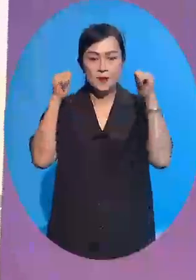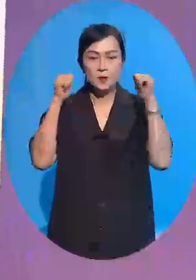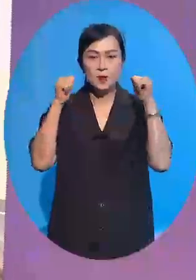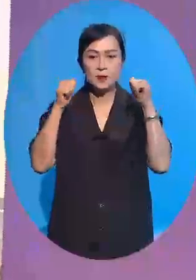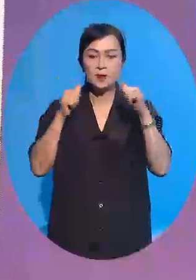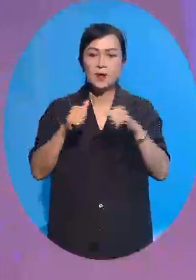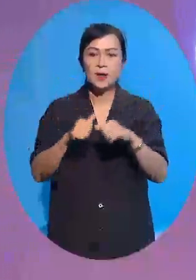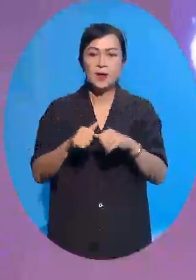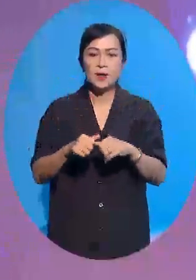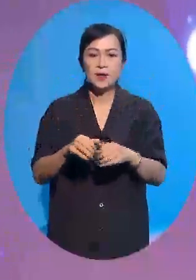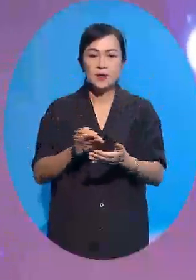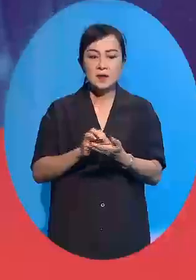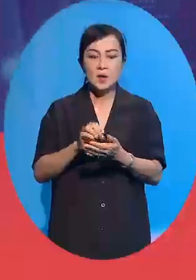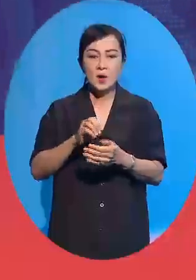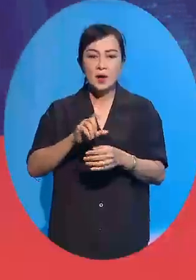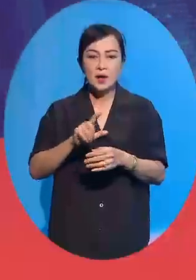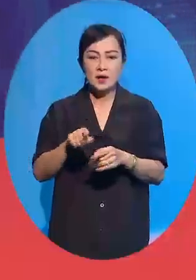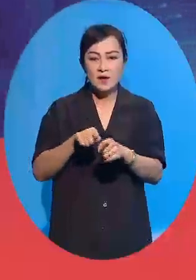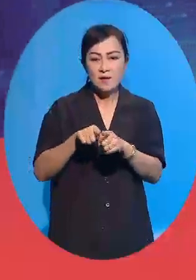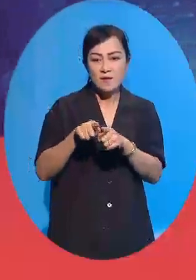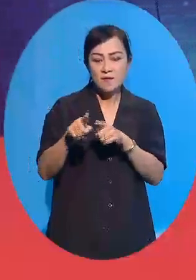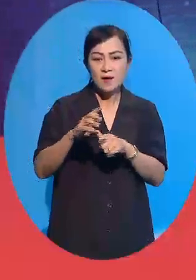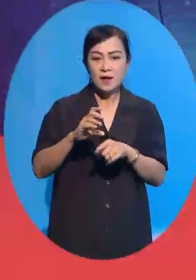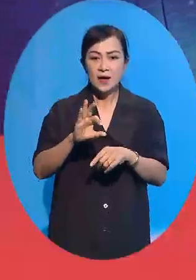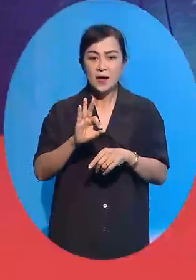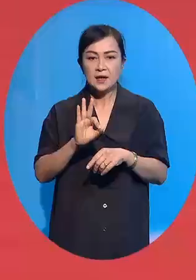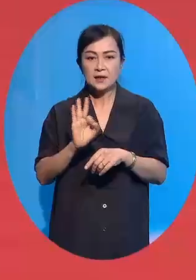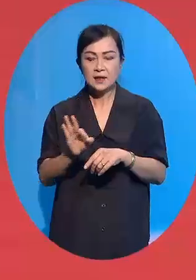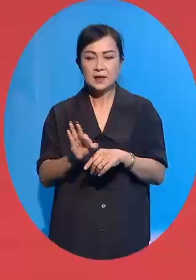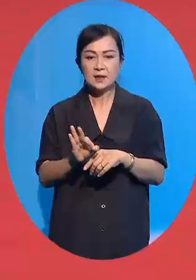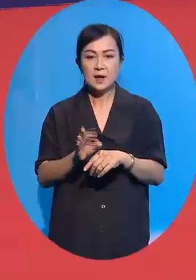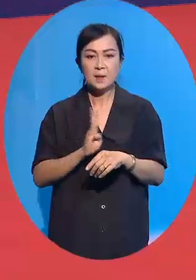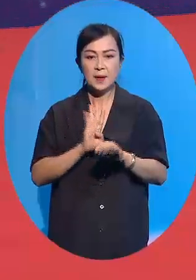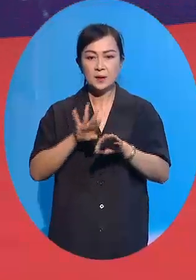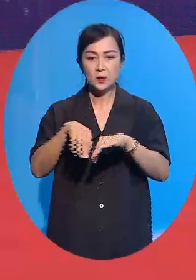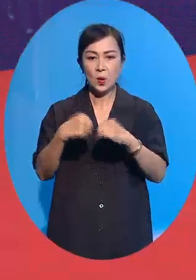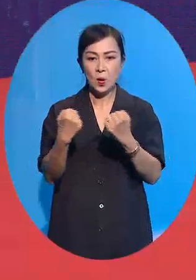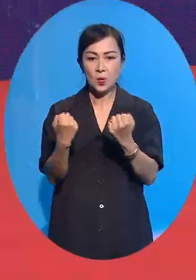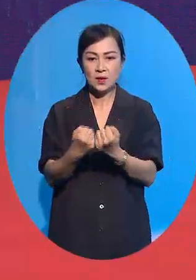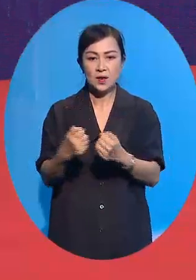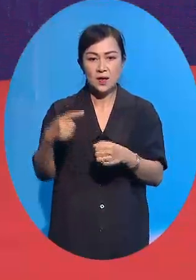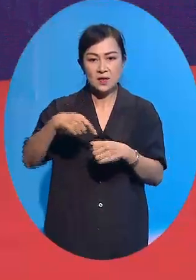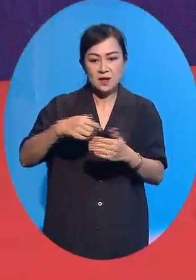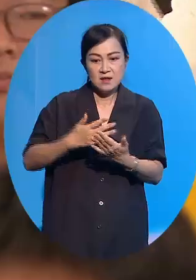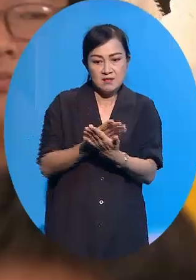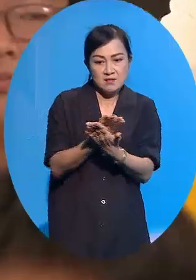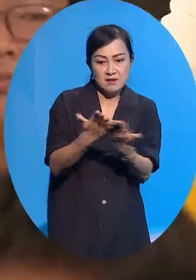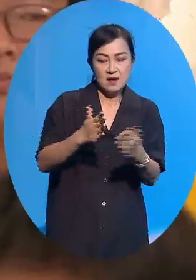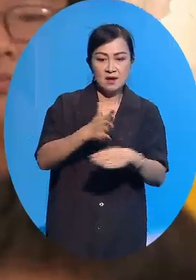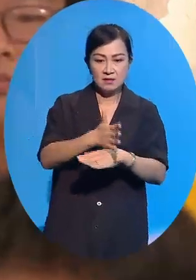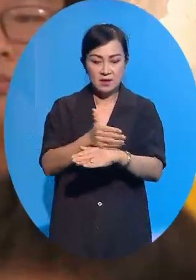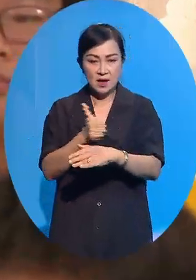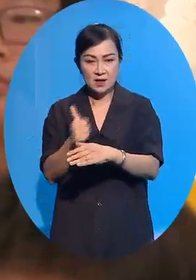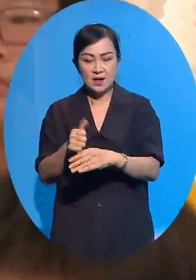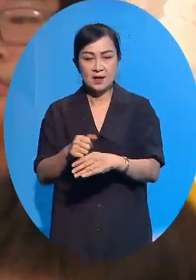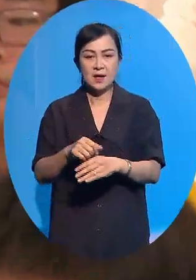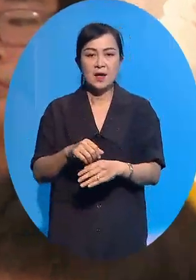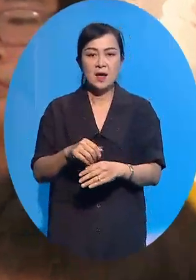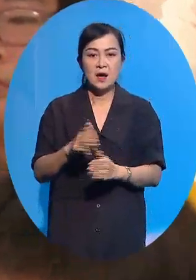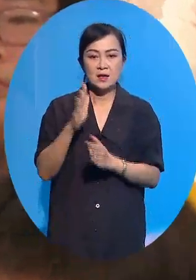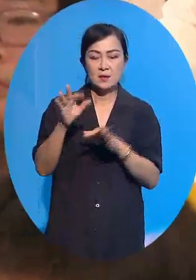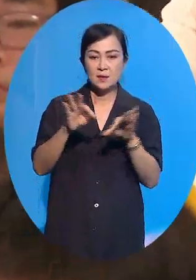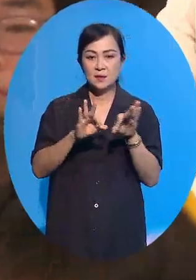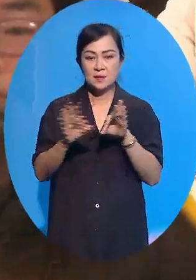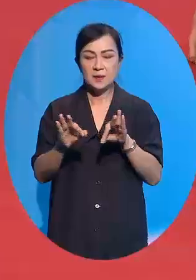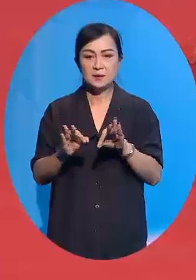Trung Bộ sau khi đăng ký online và vượt qua vòng casting call của ban tổ chức đã đến thể hiện tài năng trực tiếp tại buổi offline tại thành phố